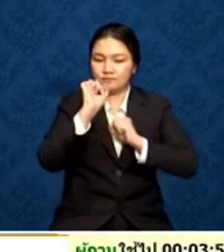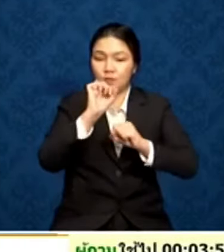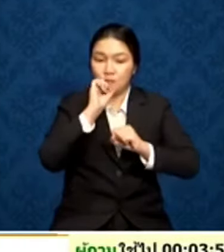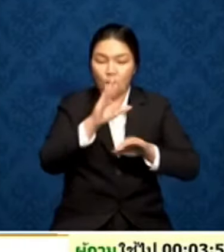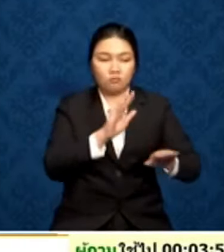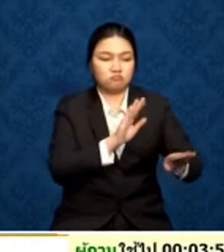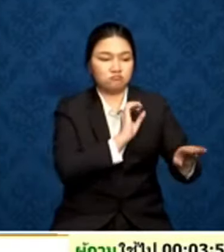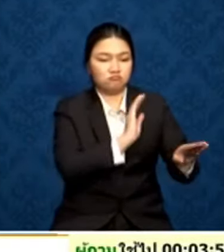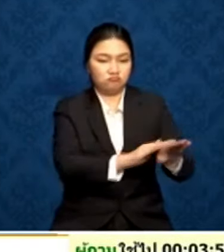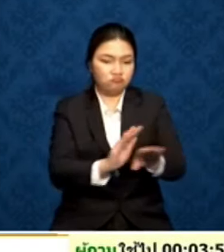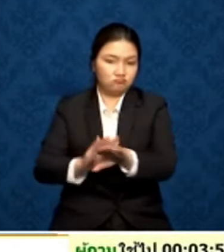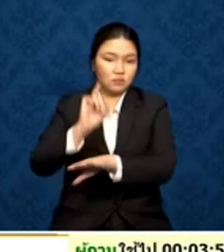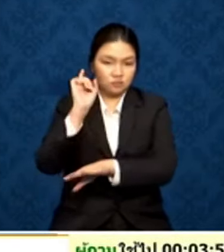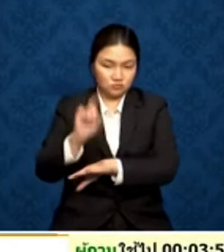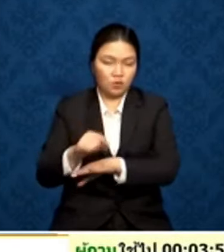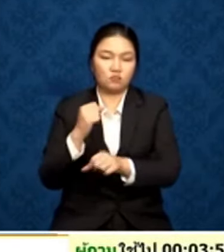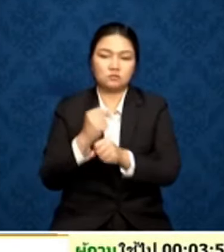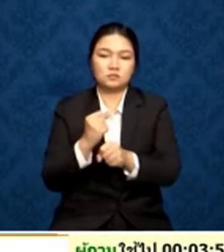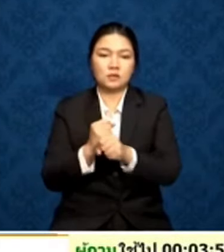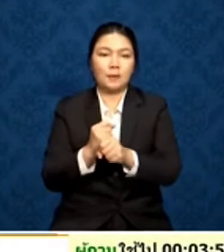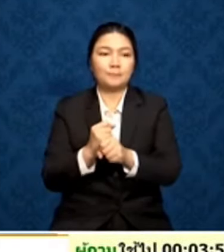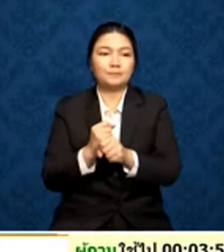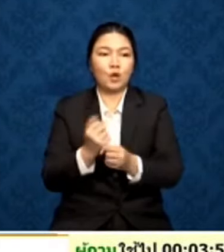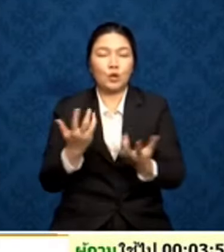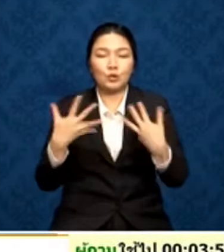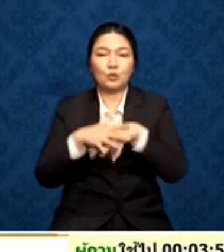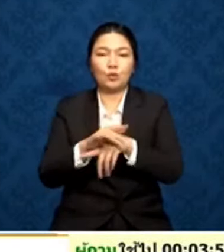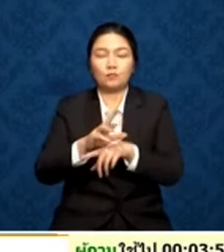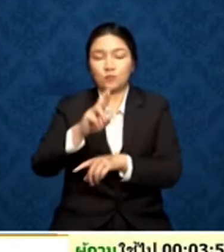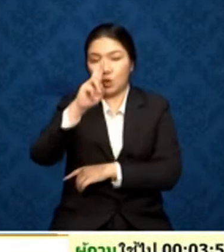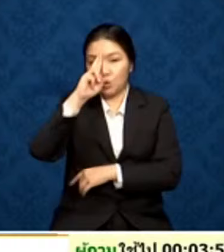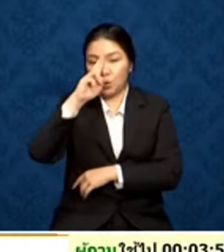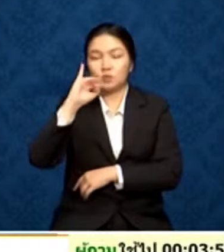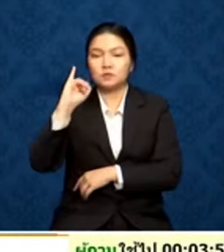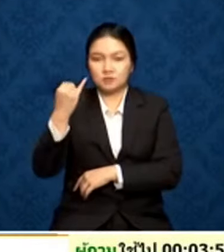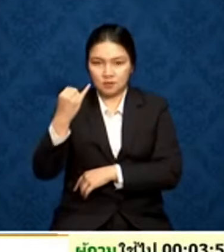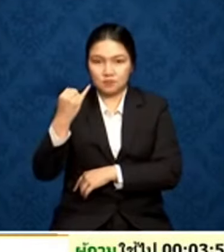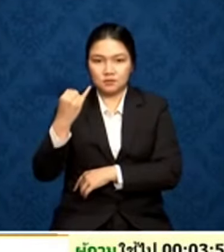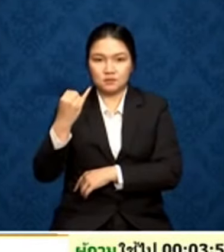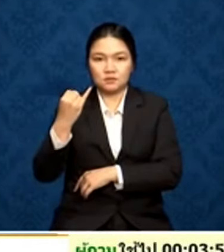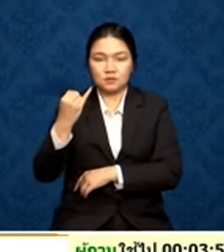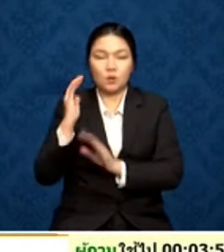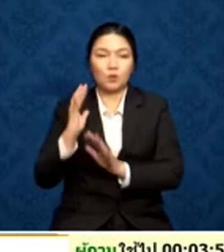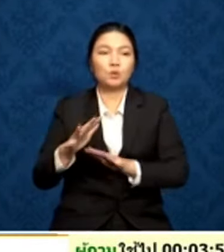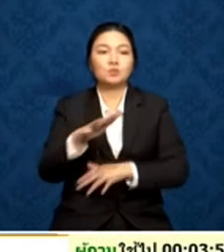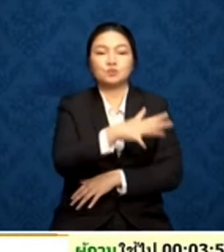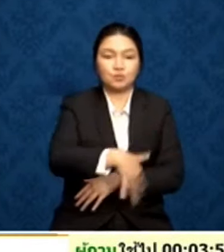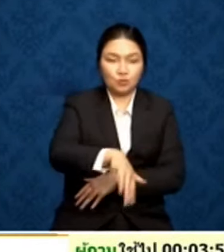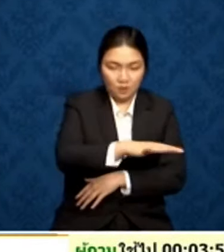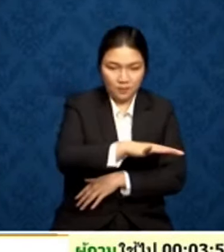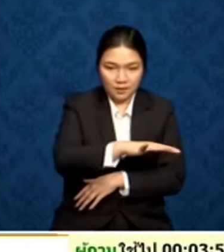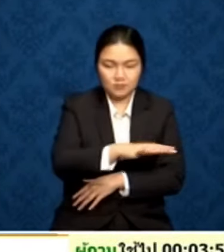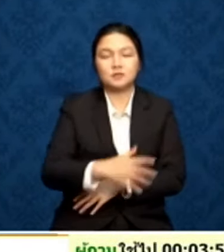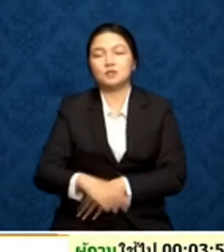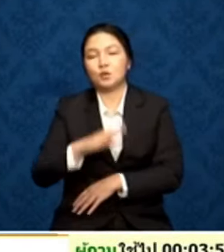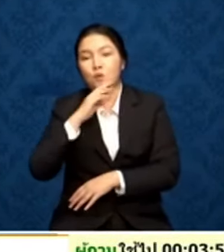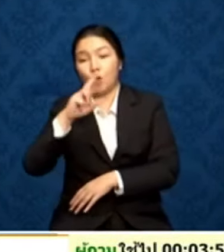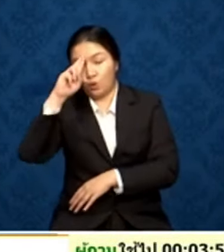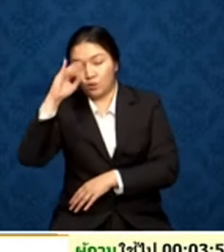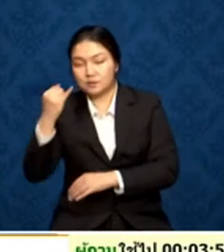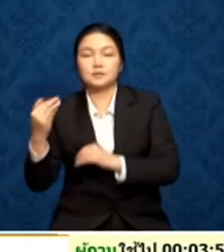การควบรวมในส่วนของจิตเวชธรรมดาของคนทั่วไปกับจิตเวชยาเสพติด